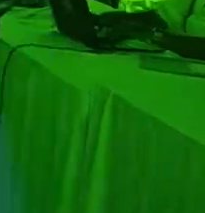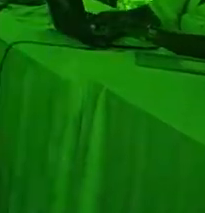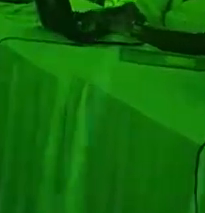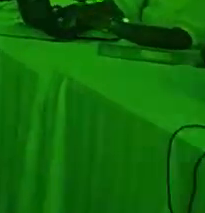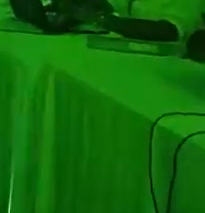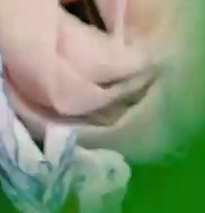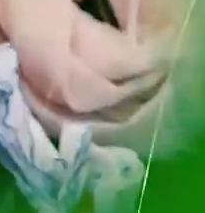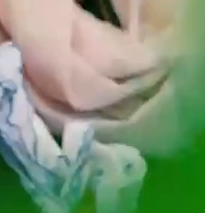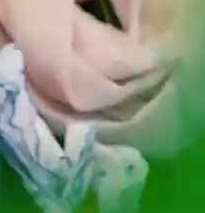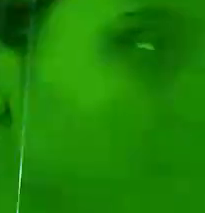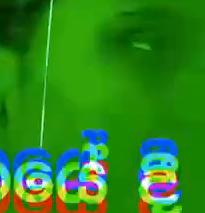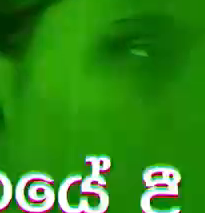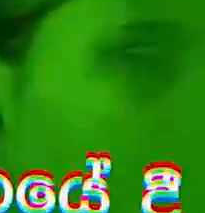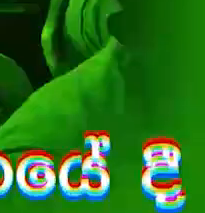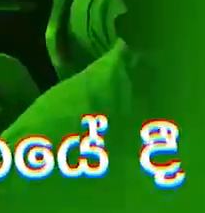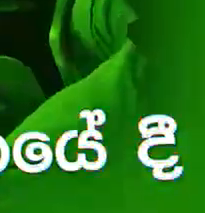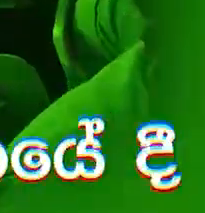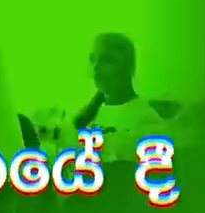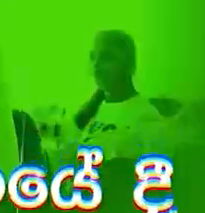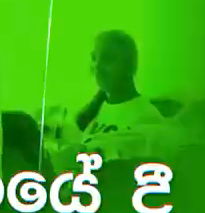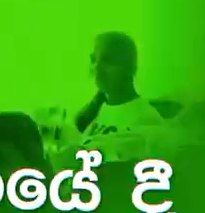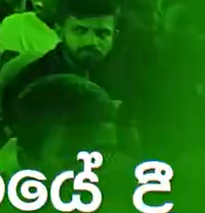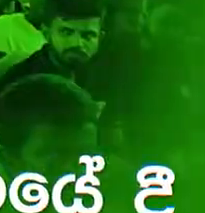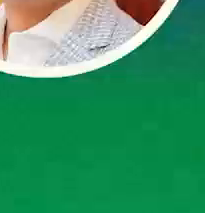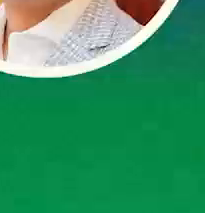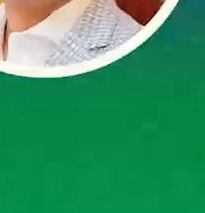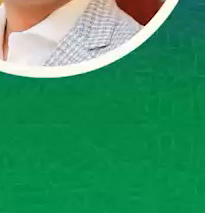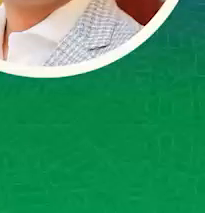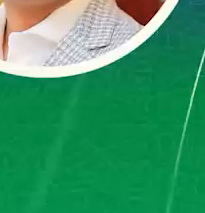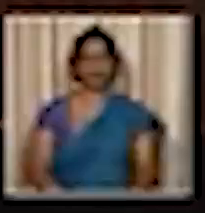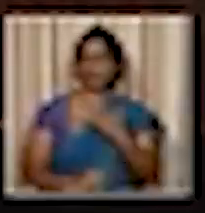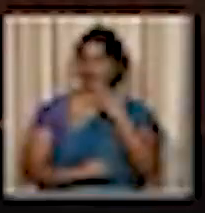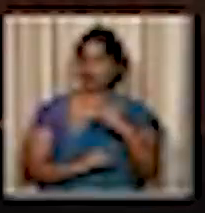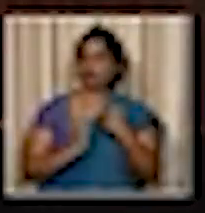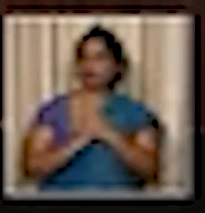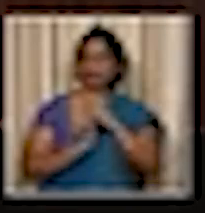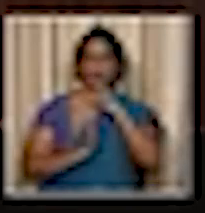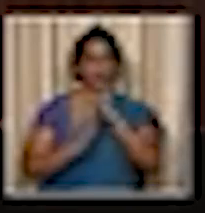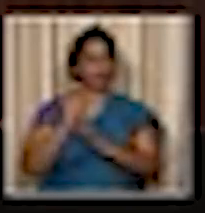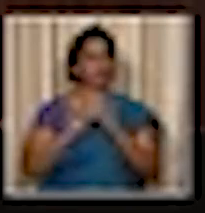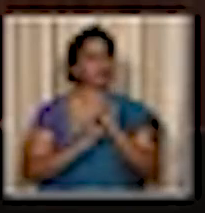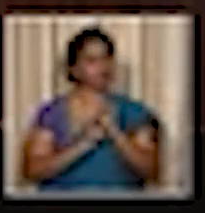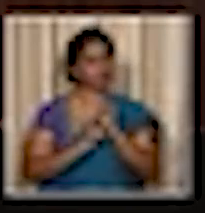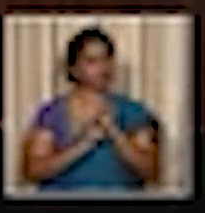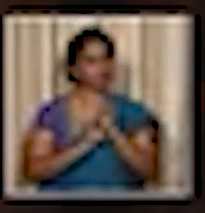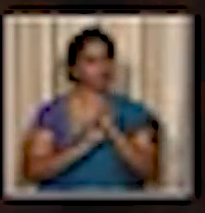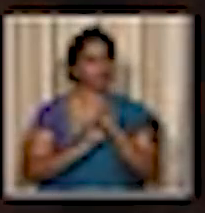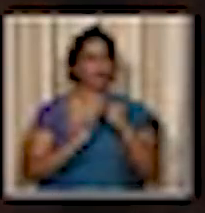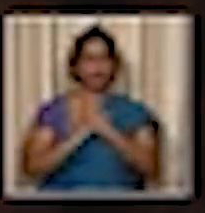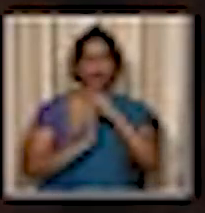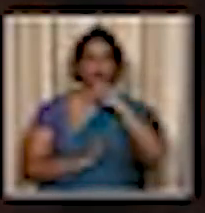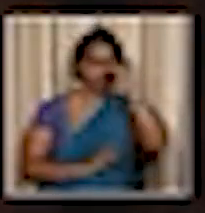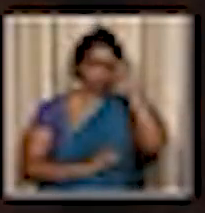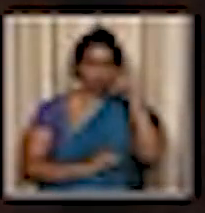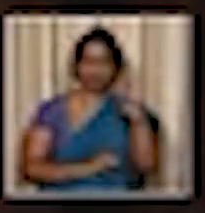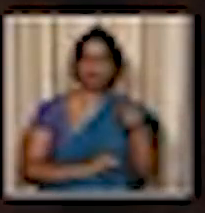ජයගමු ශ්‍රී ලංකා ජූලි 12/13 කිලිනොච්චිය මධ්‍ය මහාවිද්‍යාලයේ ක්‍රීඩාංගණයේදී. ගරු අධිකරණ ඇමතිතුමනි, ගරු